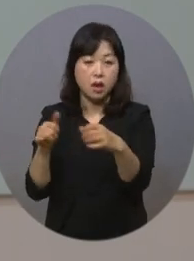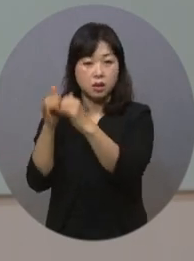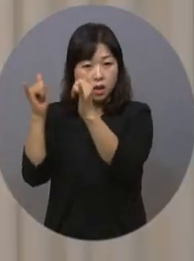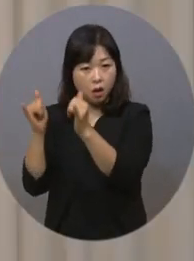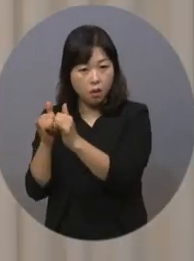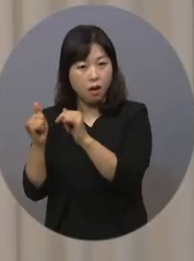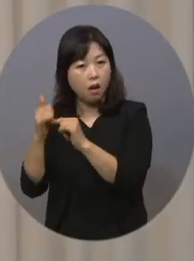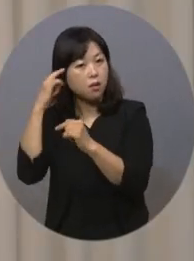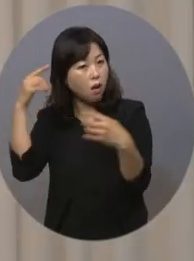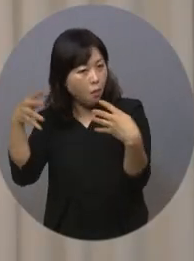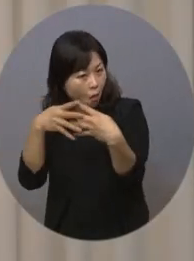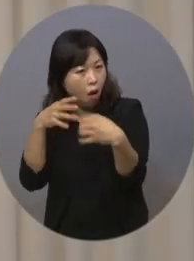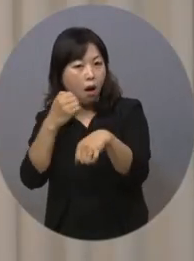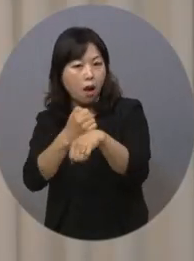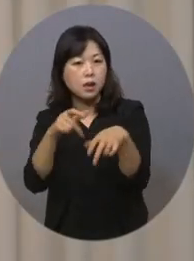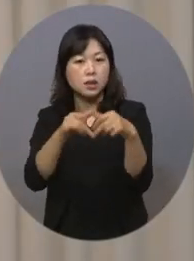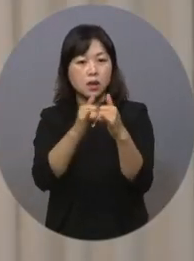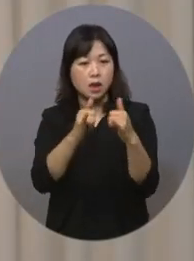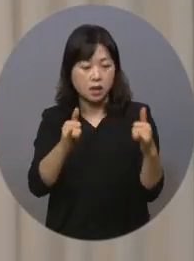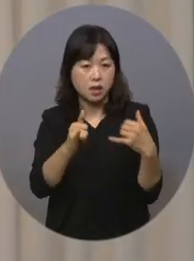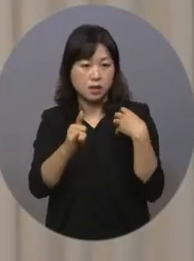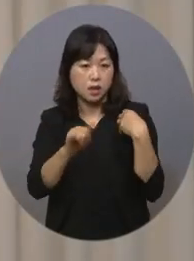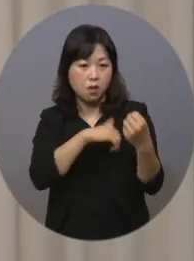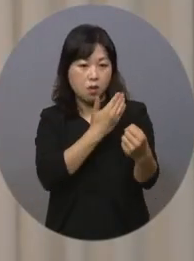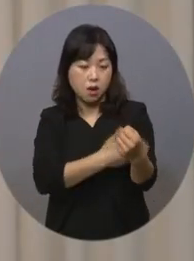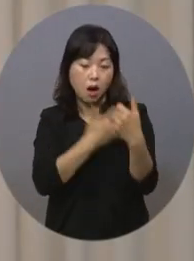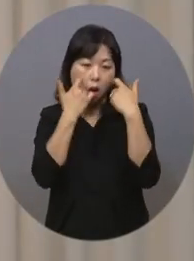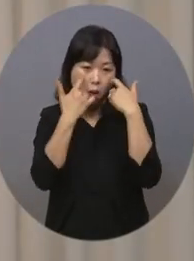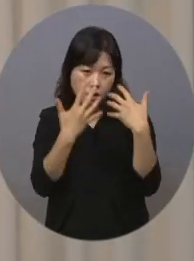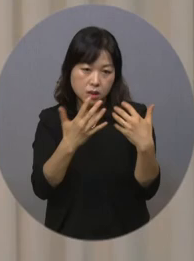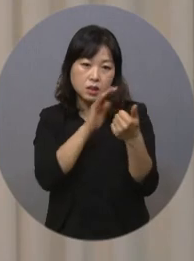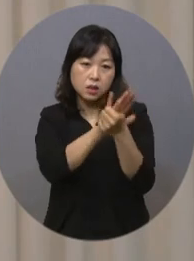도출하여 장애인들의 의무와 권리가 함께 보장받는